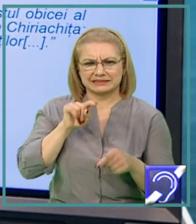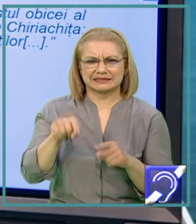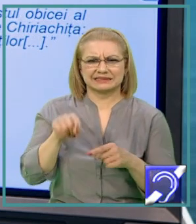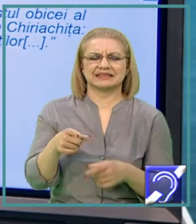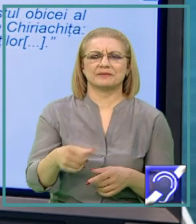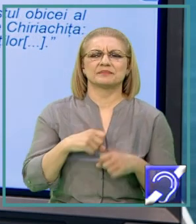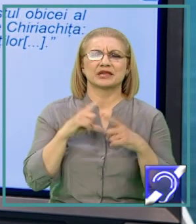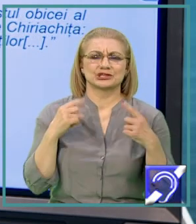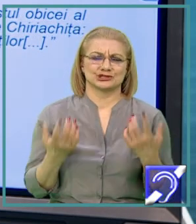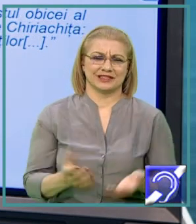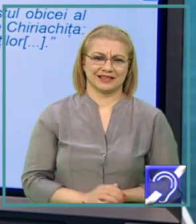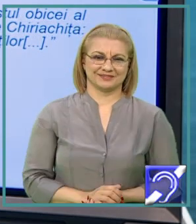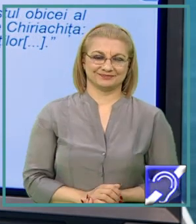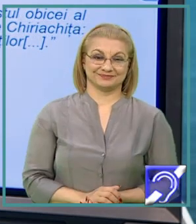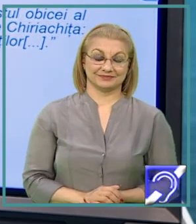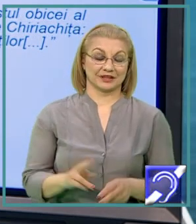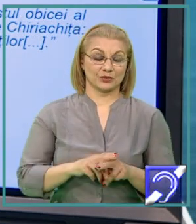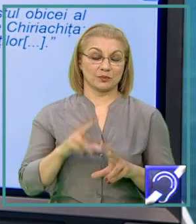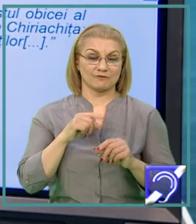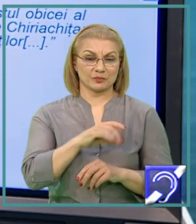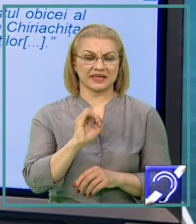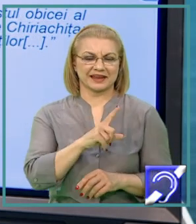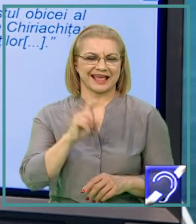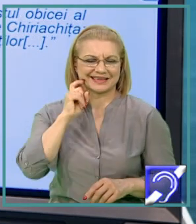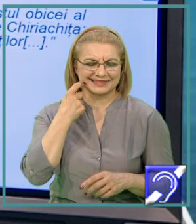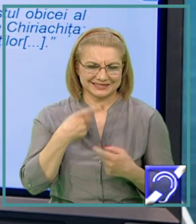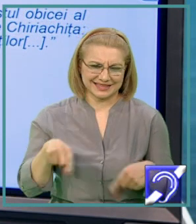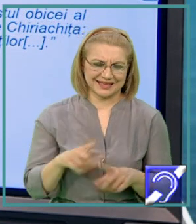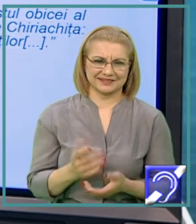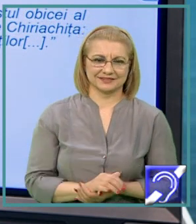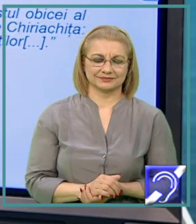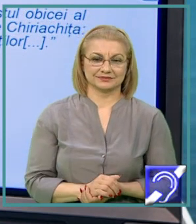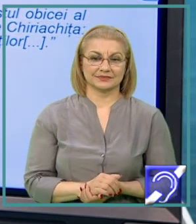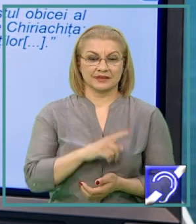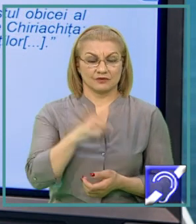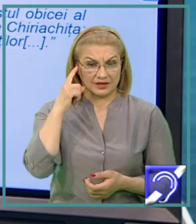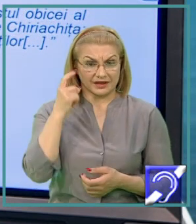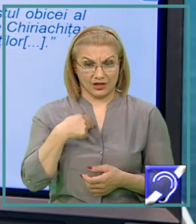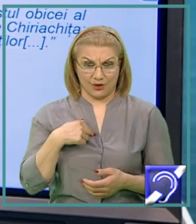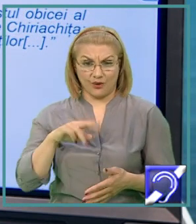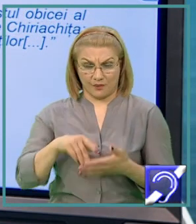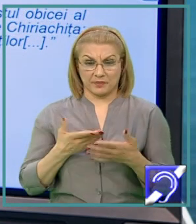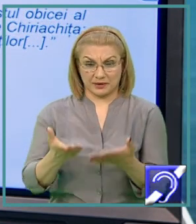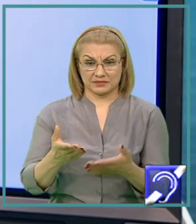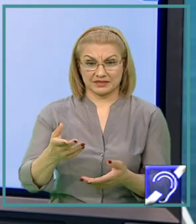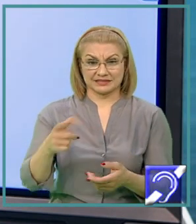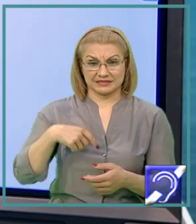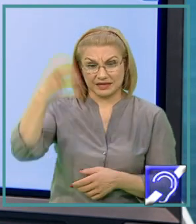care vorbește Chiriachița. Trebuie să fii tu care să-ți închipui că eu o să-ți permit să porți pălăriile